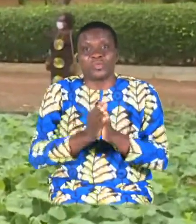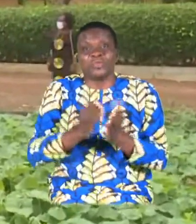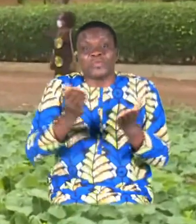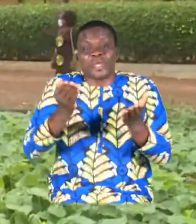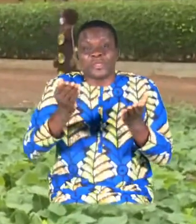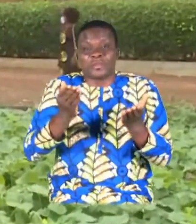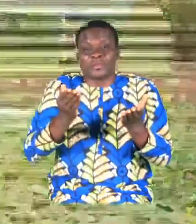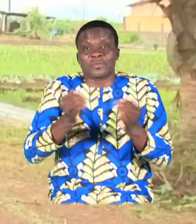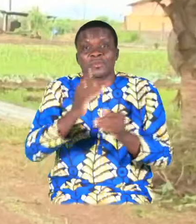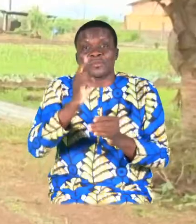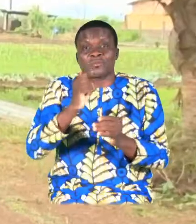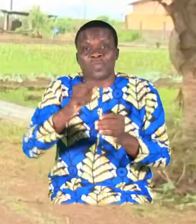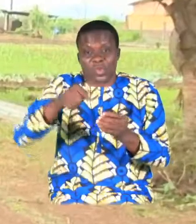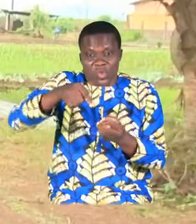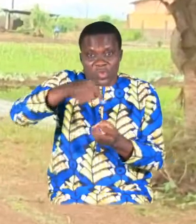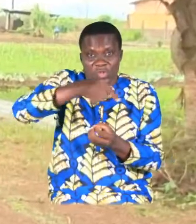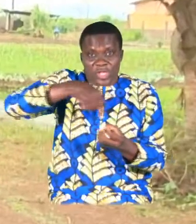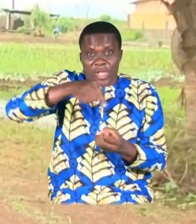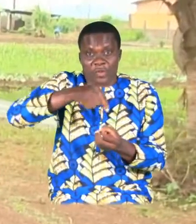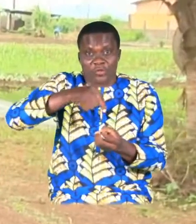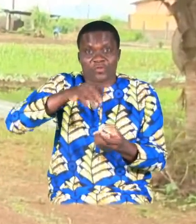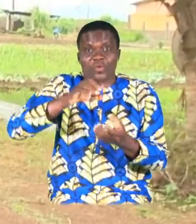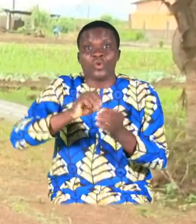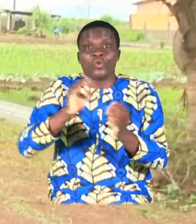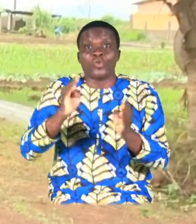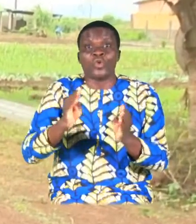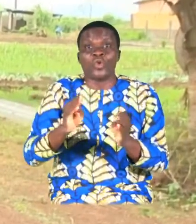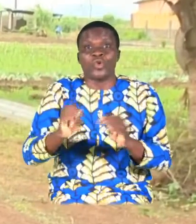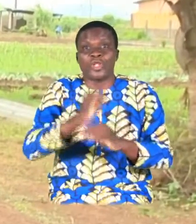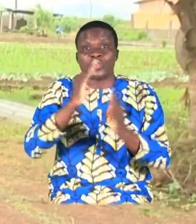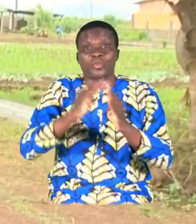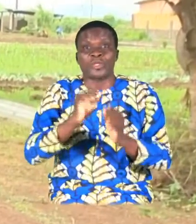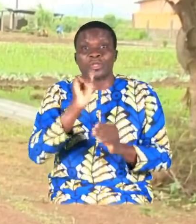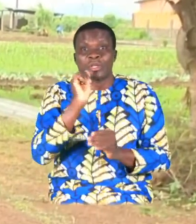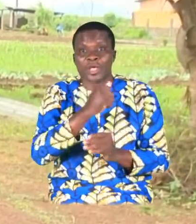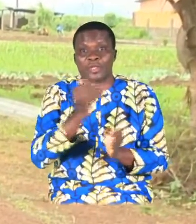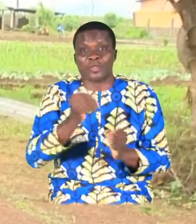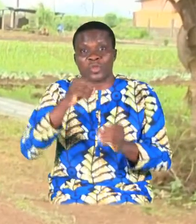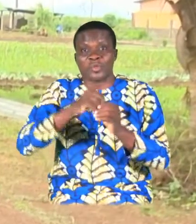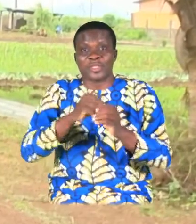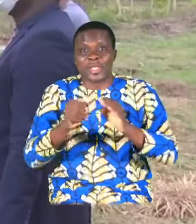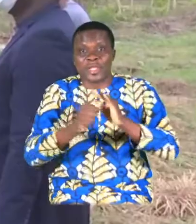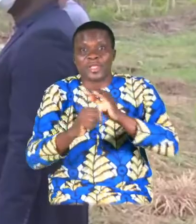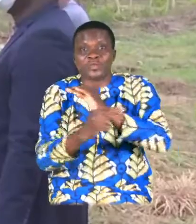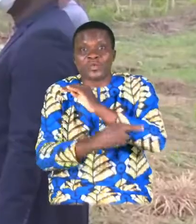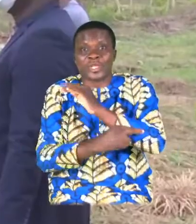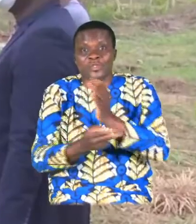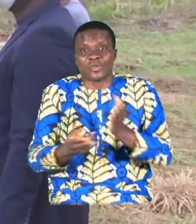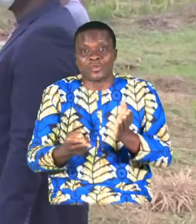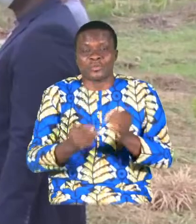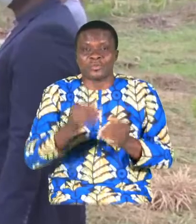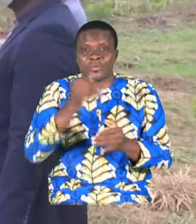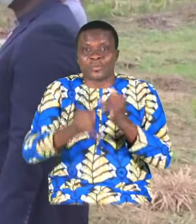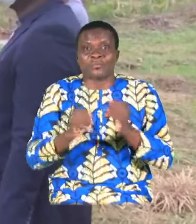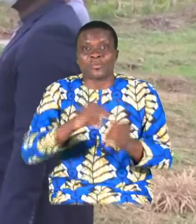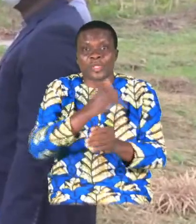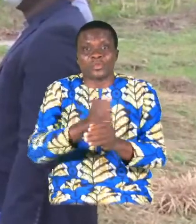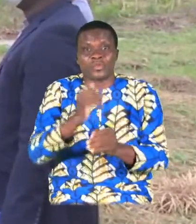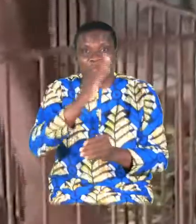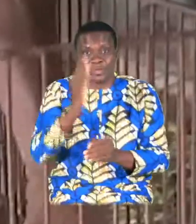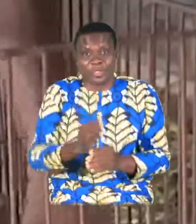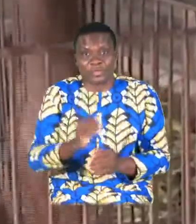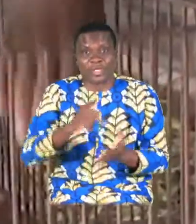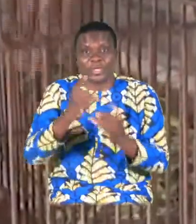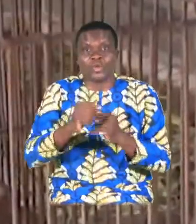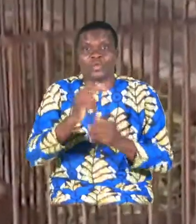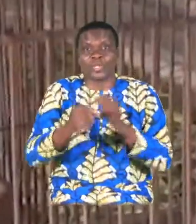pas, un carrefour de l'entrepreneuriat agricole dans la sous-région. En fait, les autorités béninoises et le